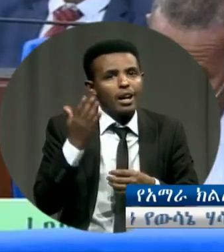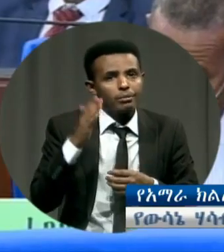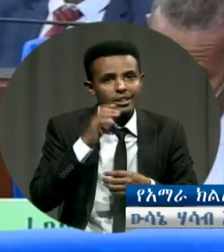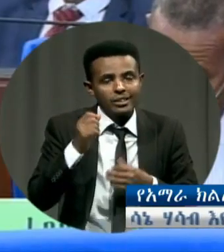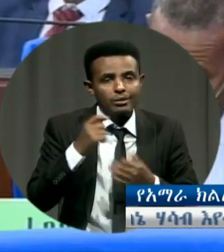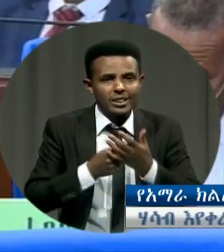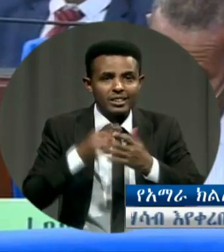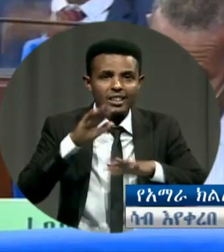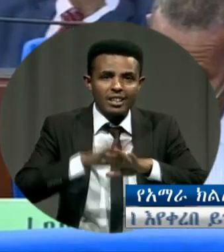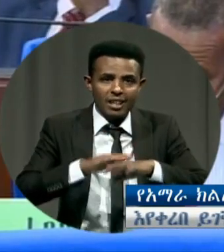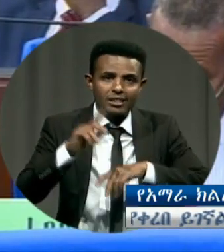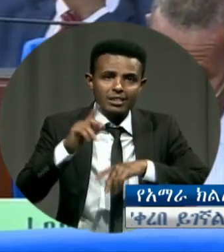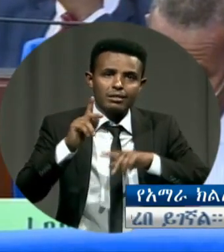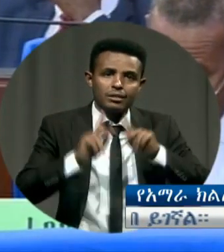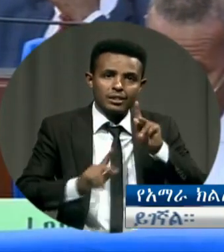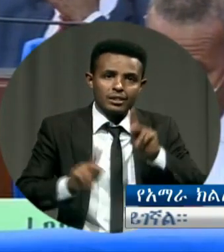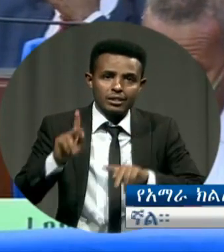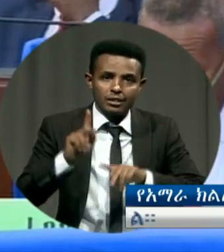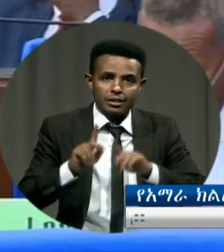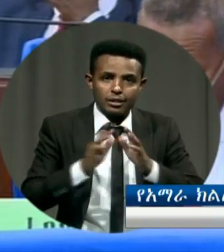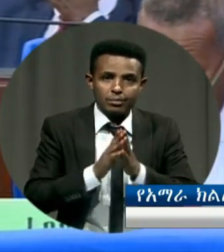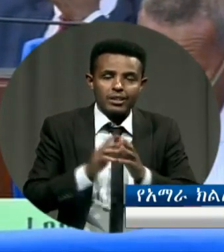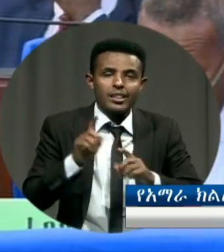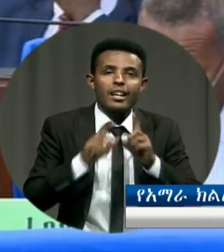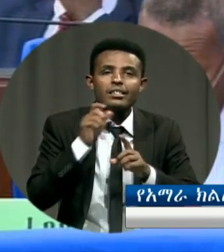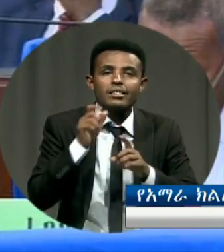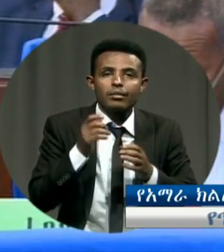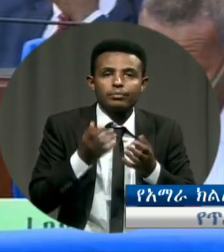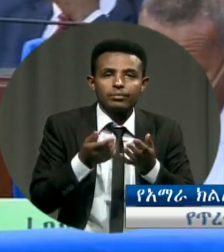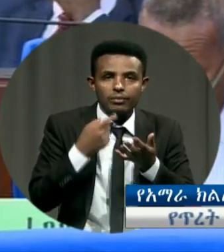ይሄ እንዳይነሳም ይፈልጋል የተባለው ምን ማለት ነው?